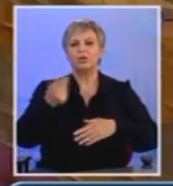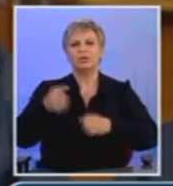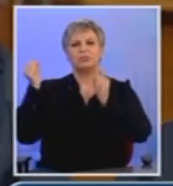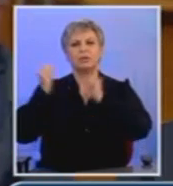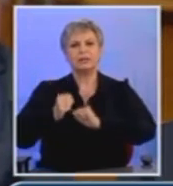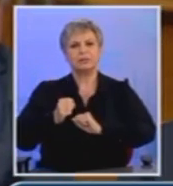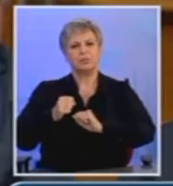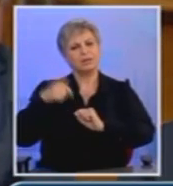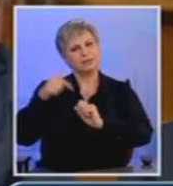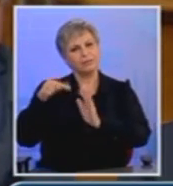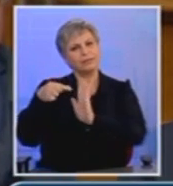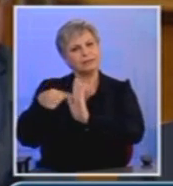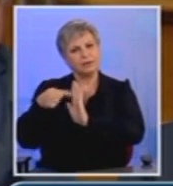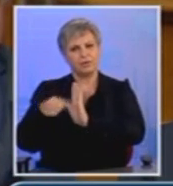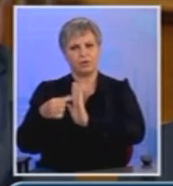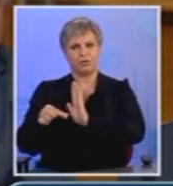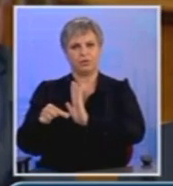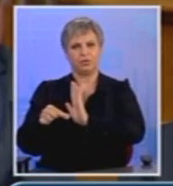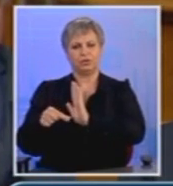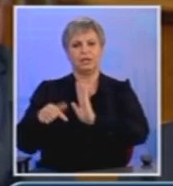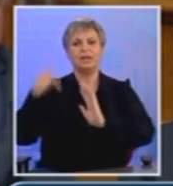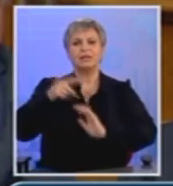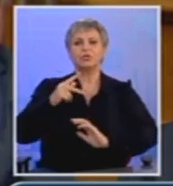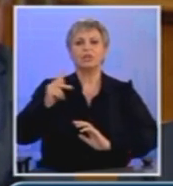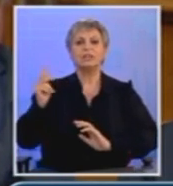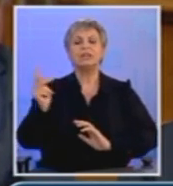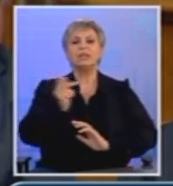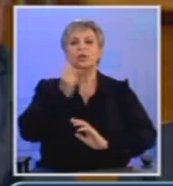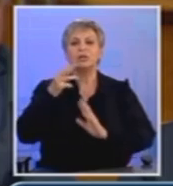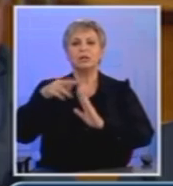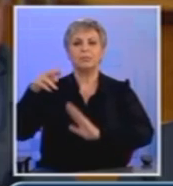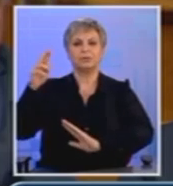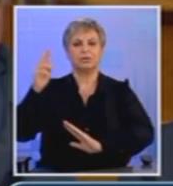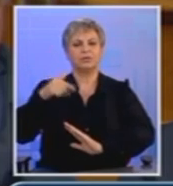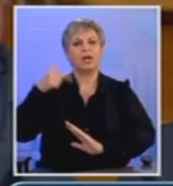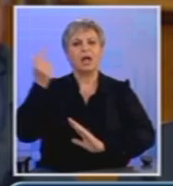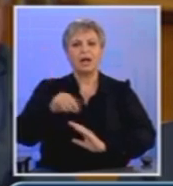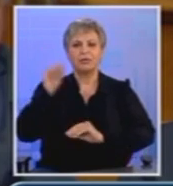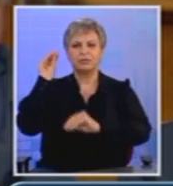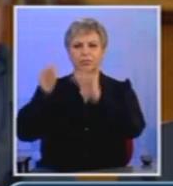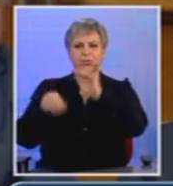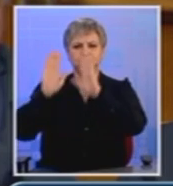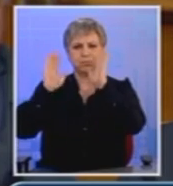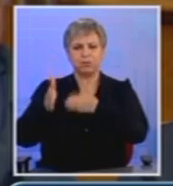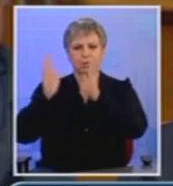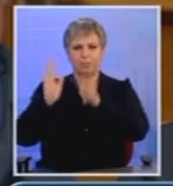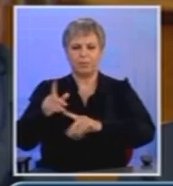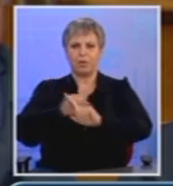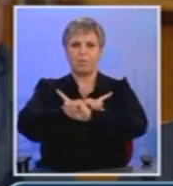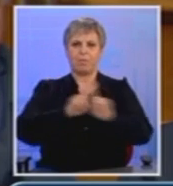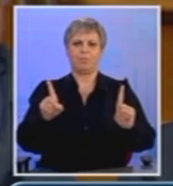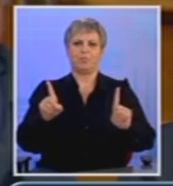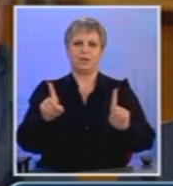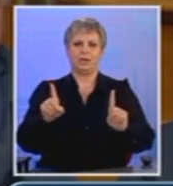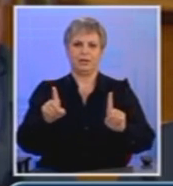μέτρων και να μην παραδοθεί η κοινωνική πλειοψηφία βορά στις δυνάμεις ς ακραίας εκμετάλλευσης στις δυνάμεις του νέο